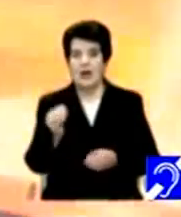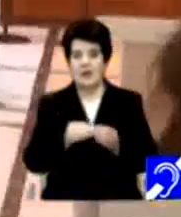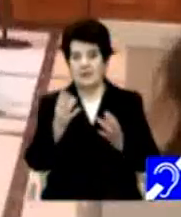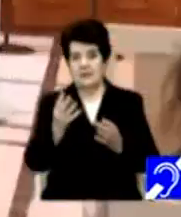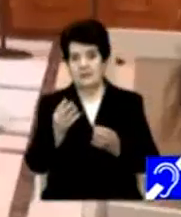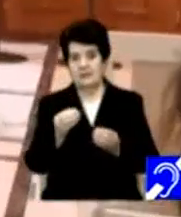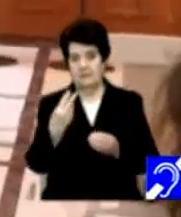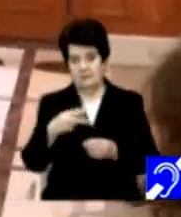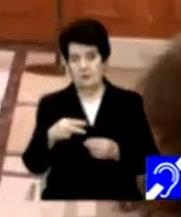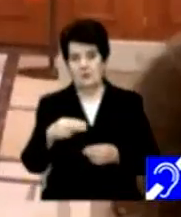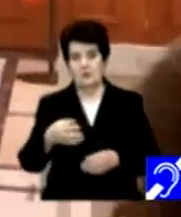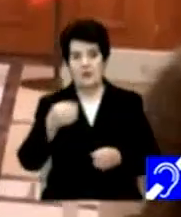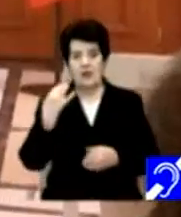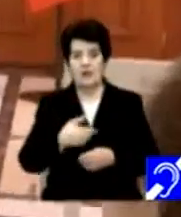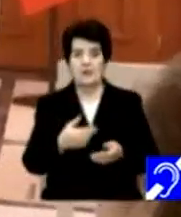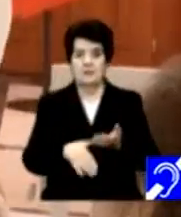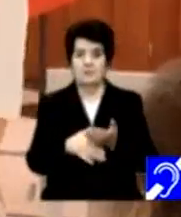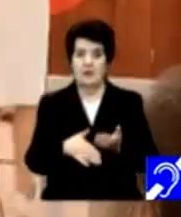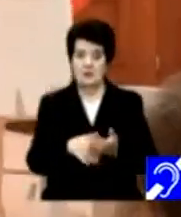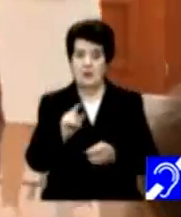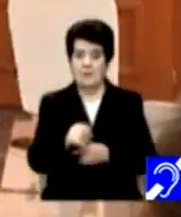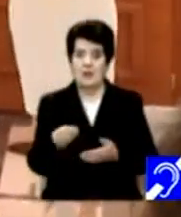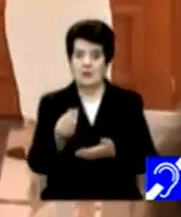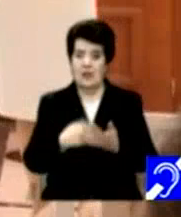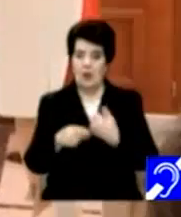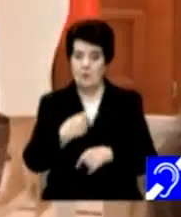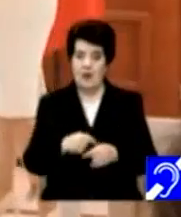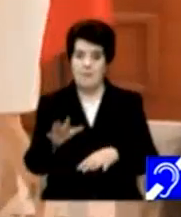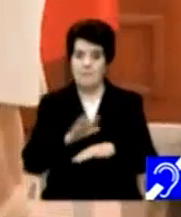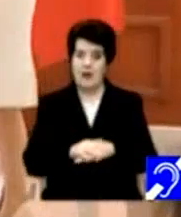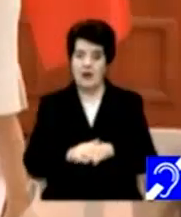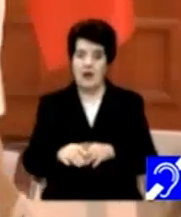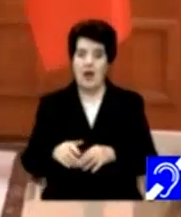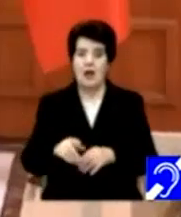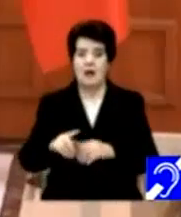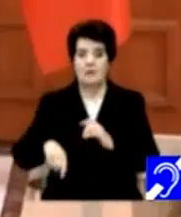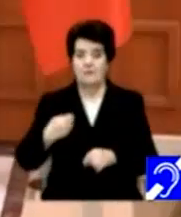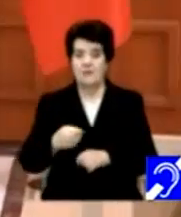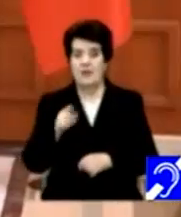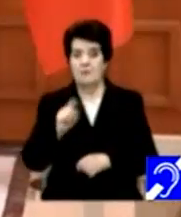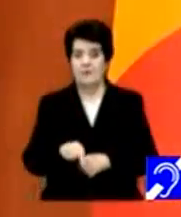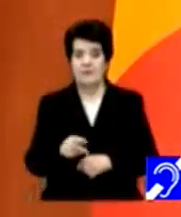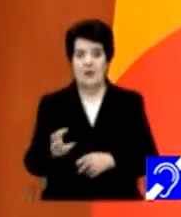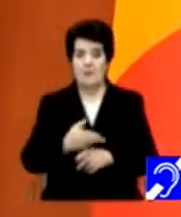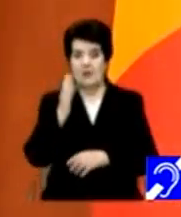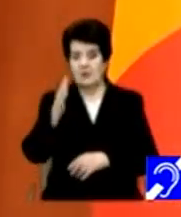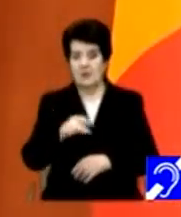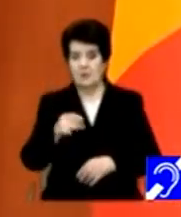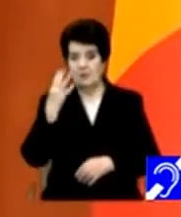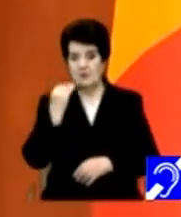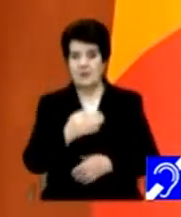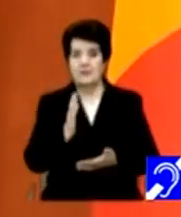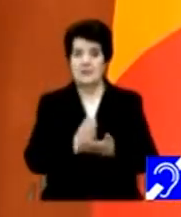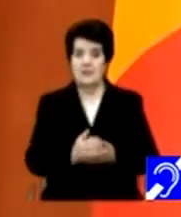cerut președintelui german sprijin pentru recuperarea banilor din frauda bancară fără precedent din Republica Moldova. Contăm